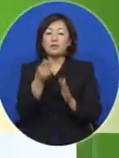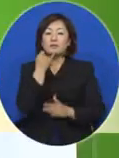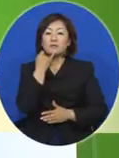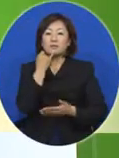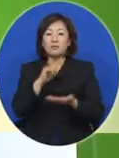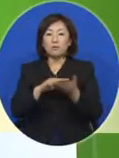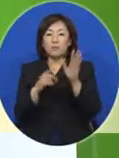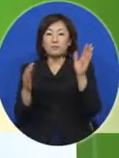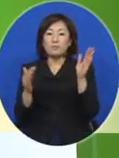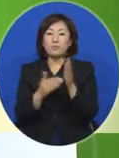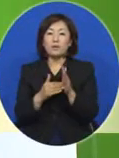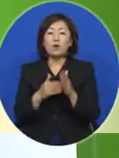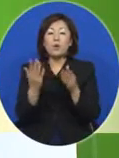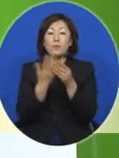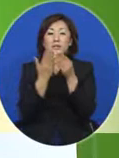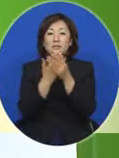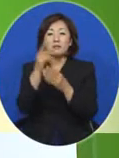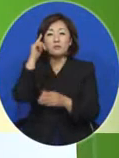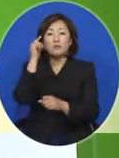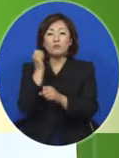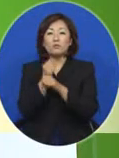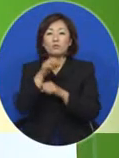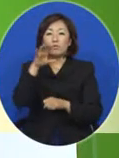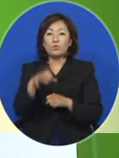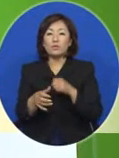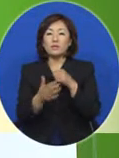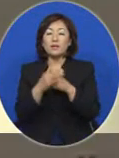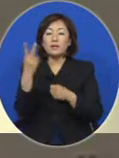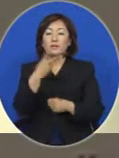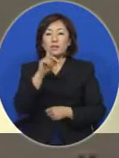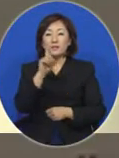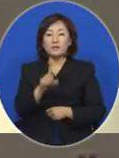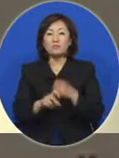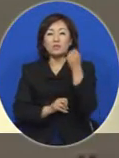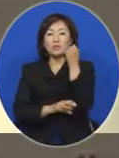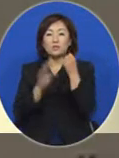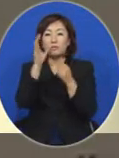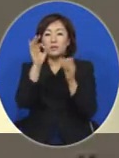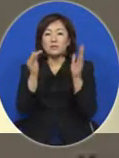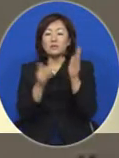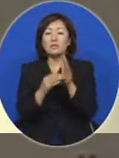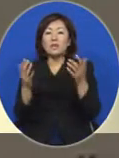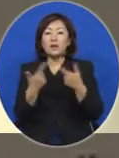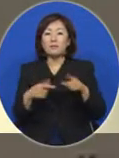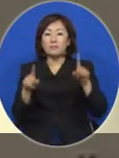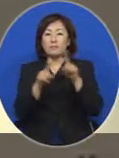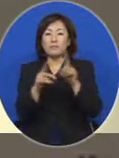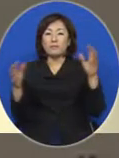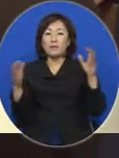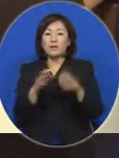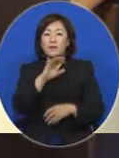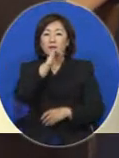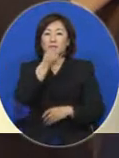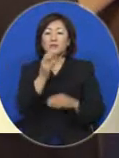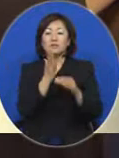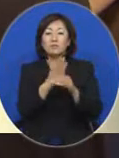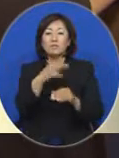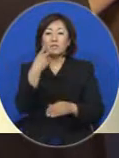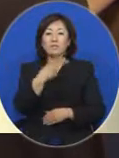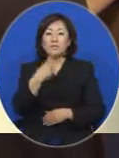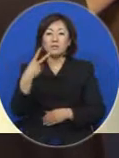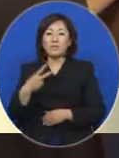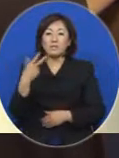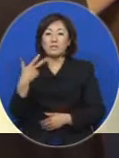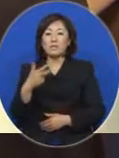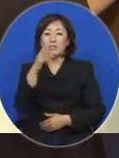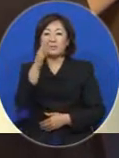나타났습니다. 울산발전연구원에 따르면 2010년 기준 지역 4개 구의 통합 재정 수지 비율은 중구가